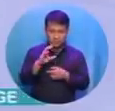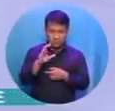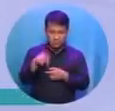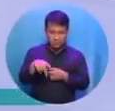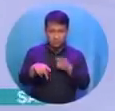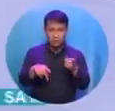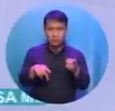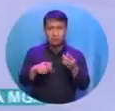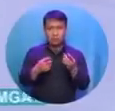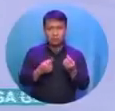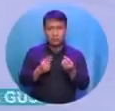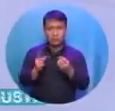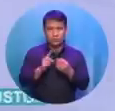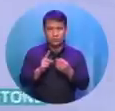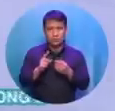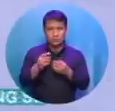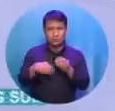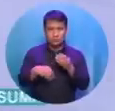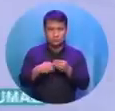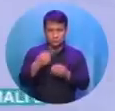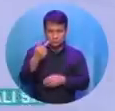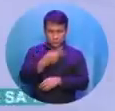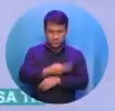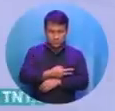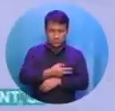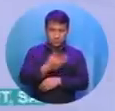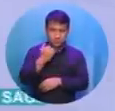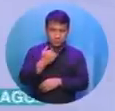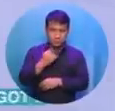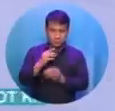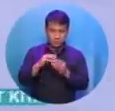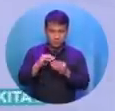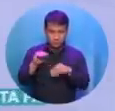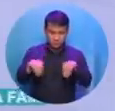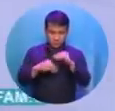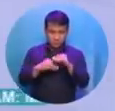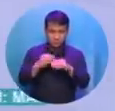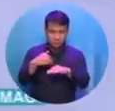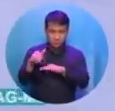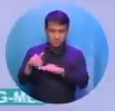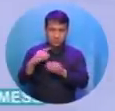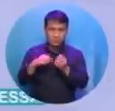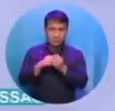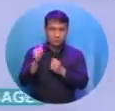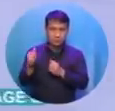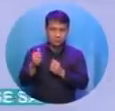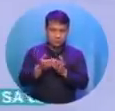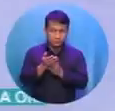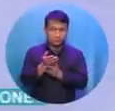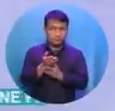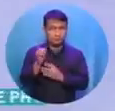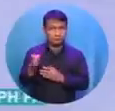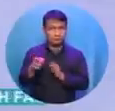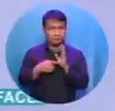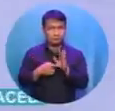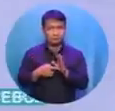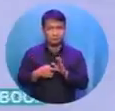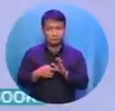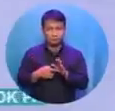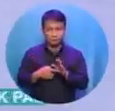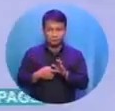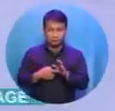cellphone, siguro po after 2 days, kasi isiship pa yon, ipapadala through